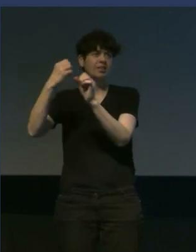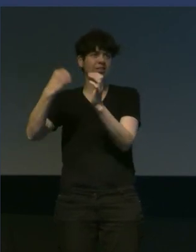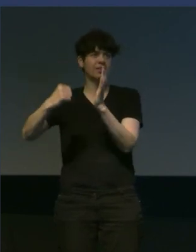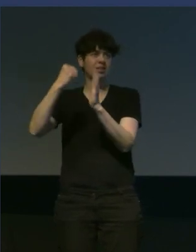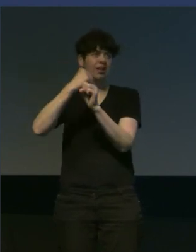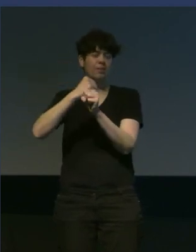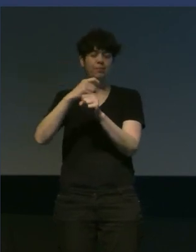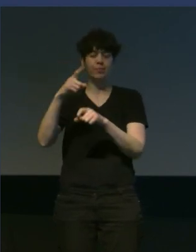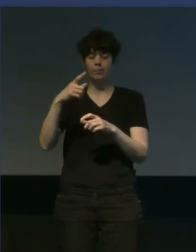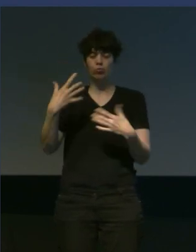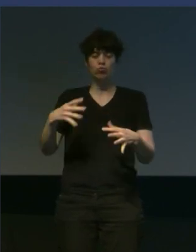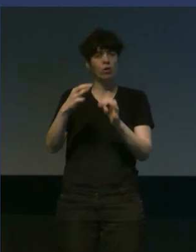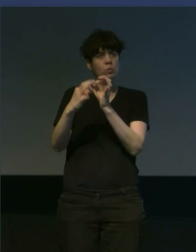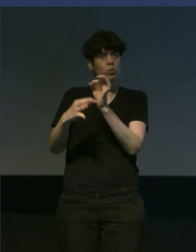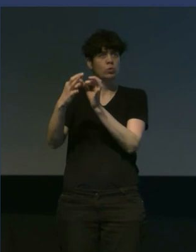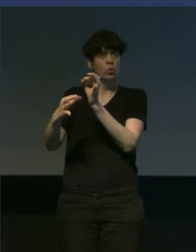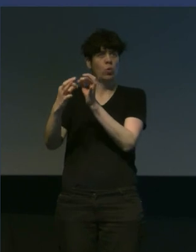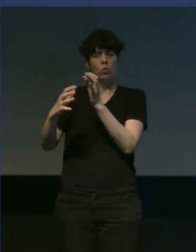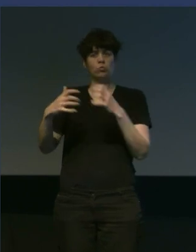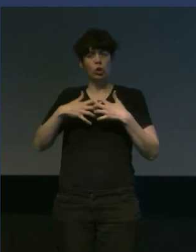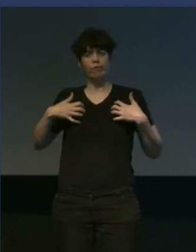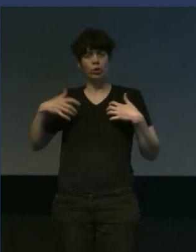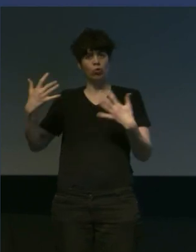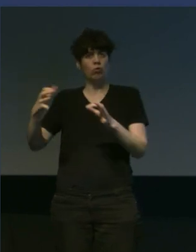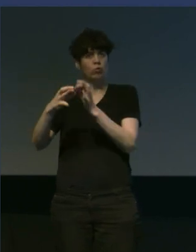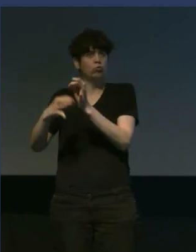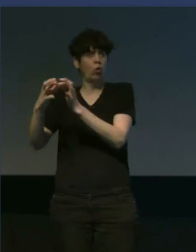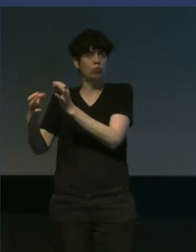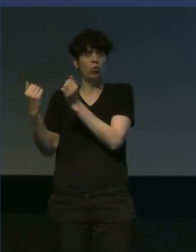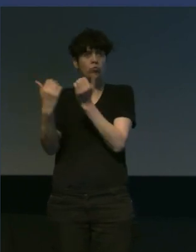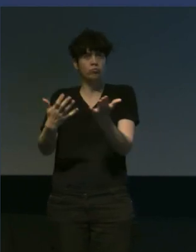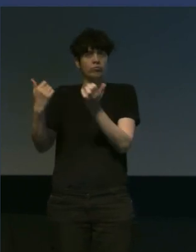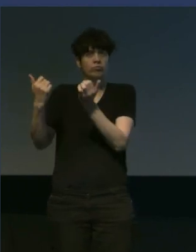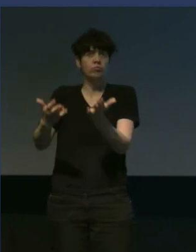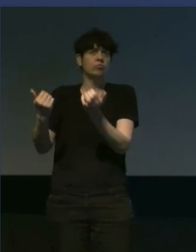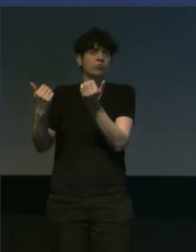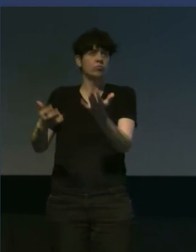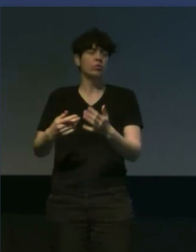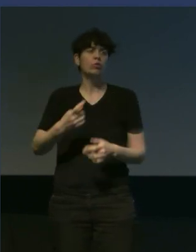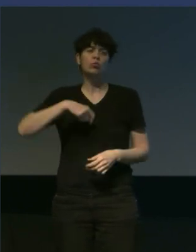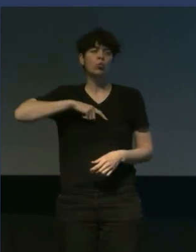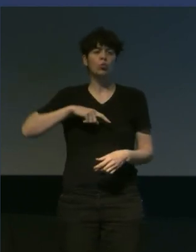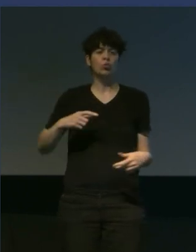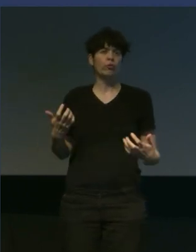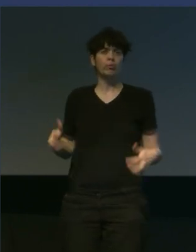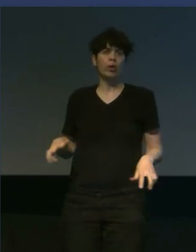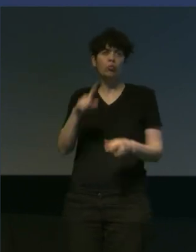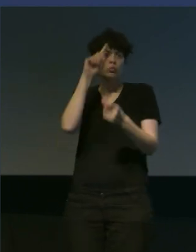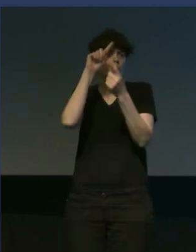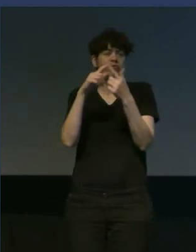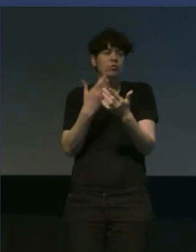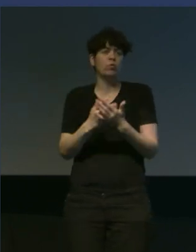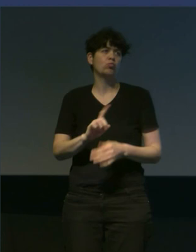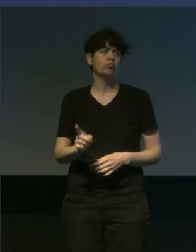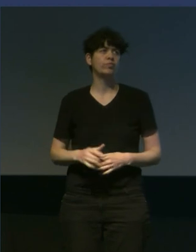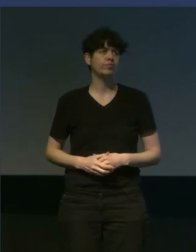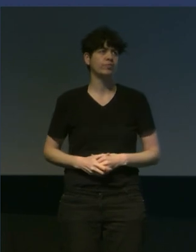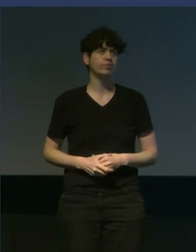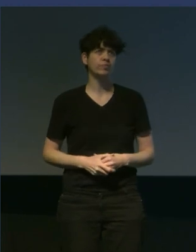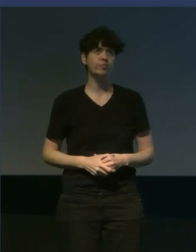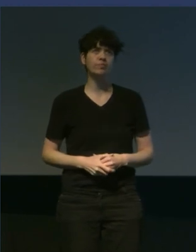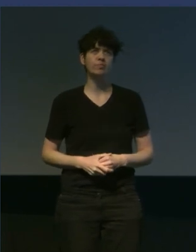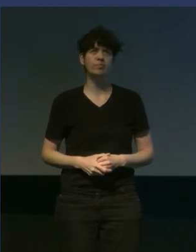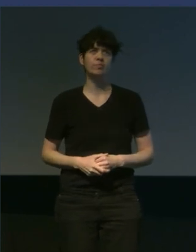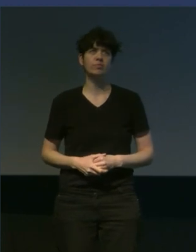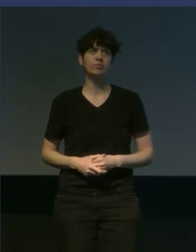un tas de solutions qui sont proposées par les scientifiques. Nous, ce n'est pas l'objet. Ce n'est pas l'objet du livre.